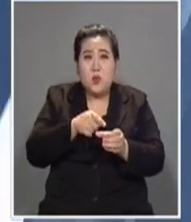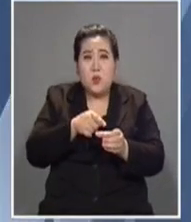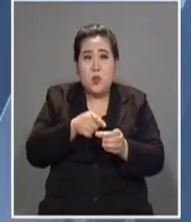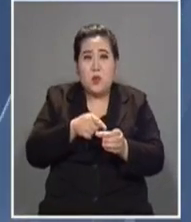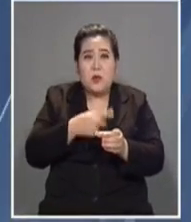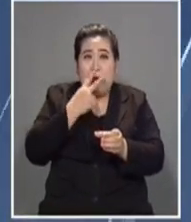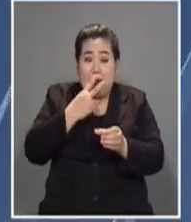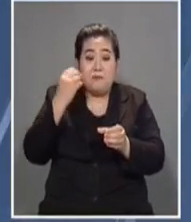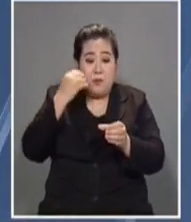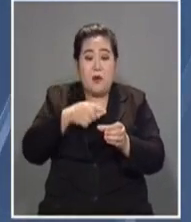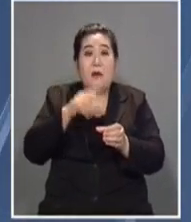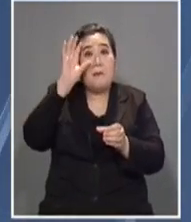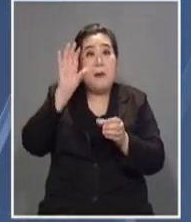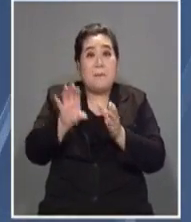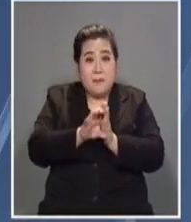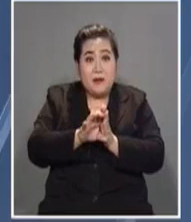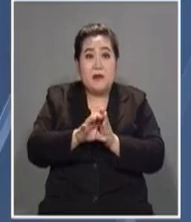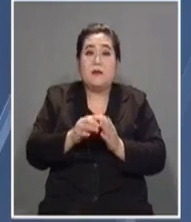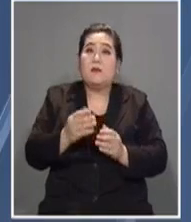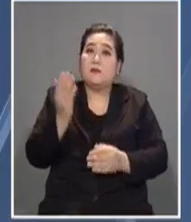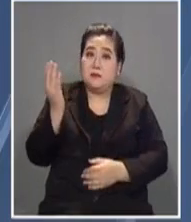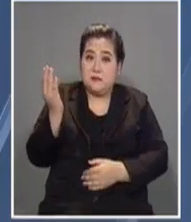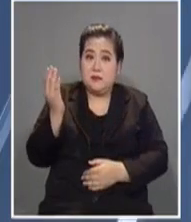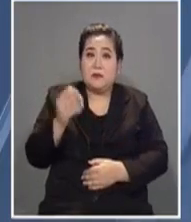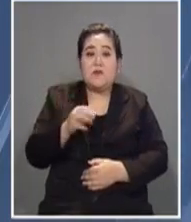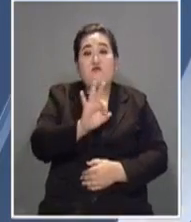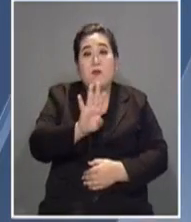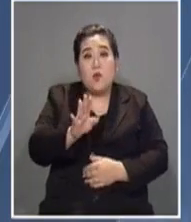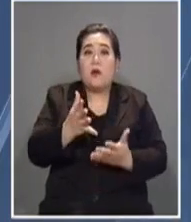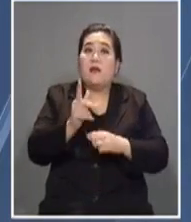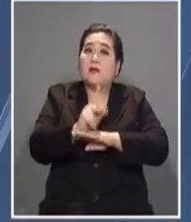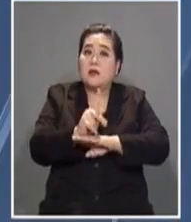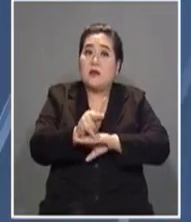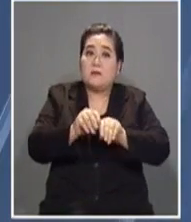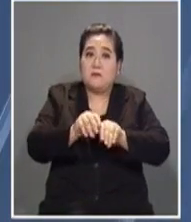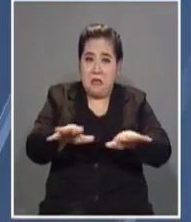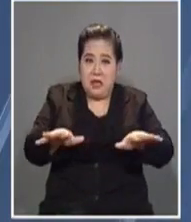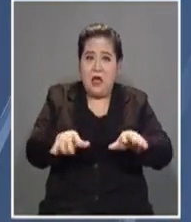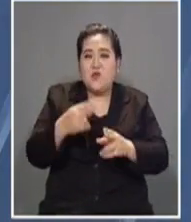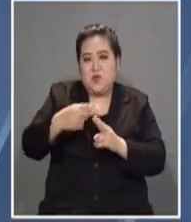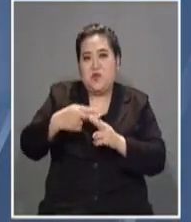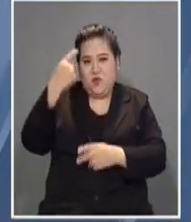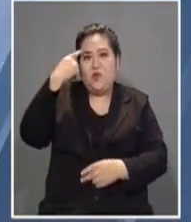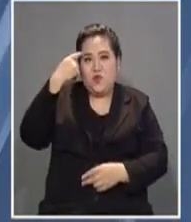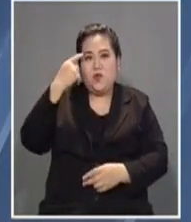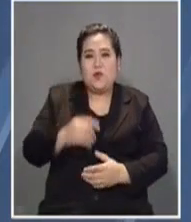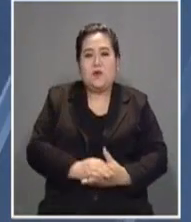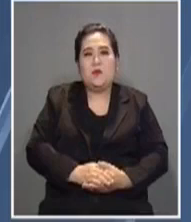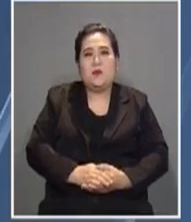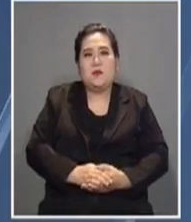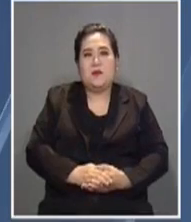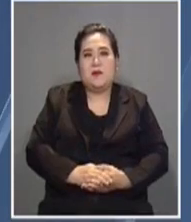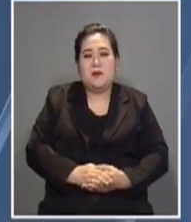คนที่เคยเห็นภาพเนี้ยทางโซเชียลก็คงจะรู้ว่าเป็นยี่ห้ออะไร เบลอแล้วนะเมื่อกี้เราเบล